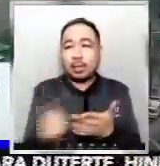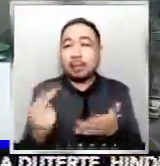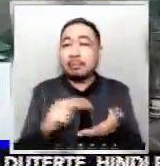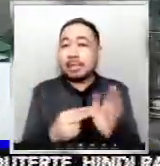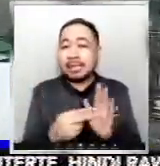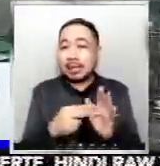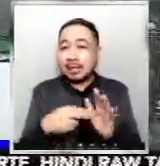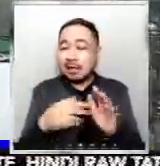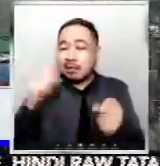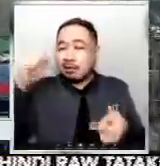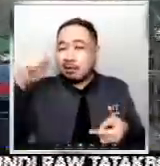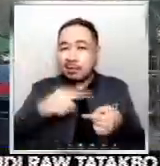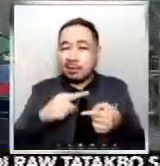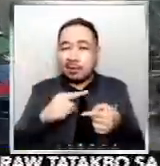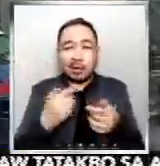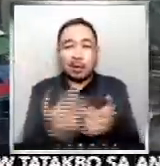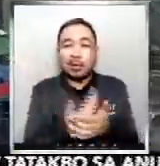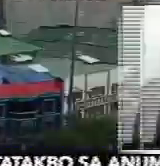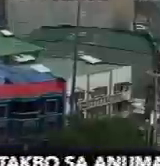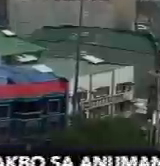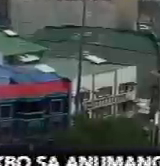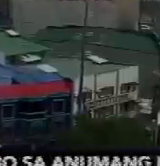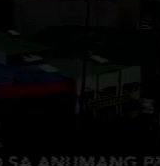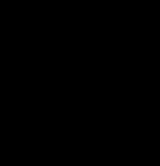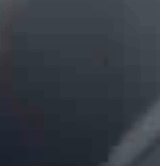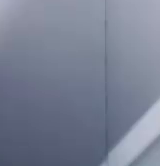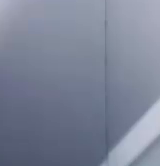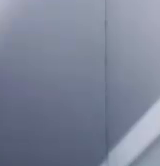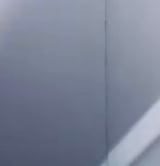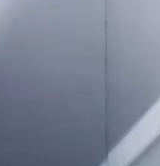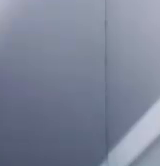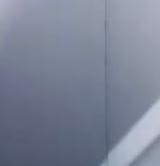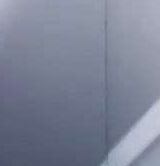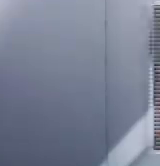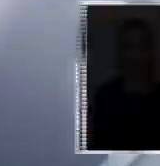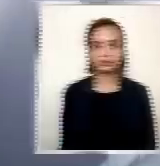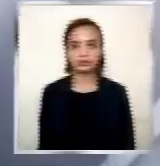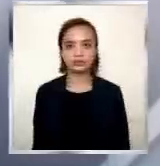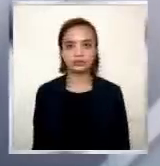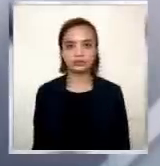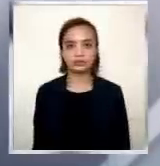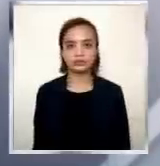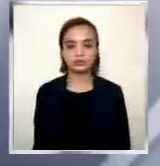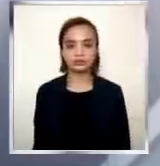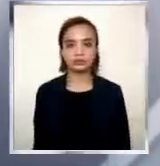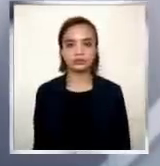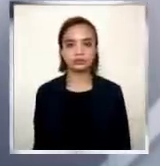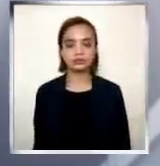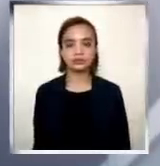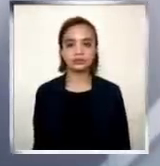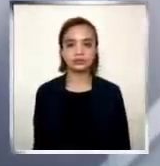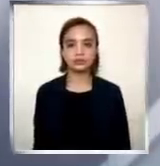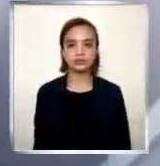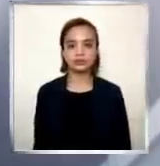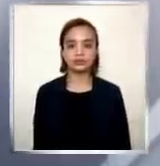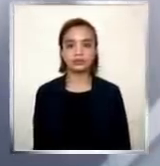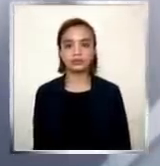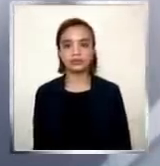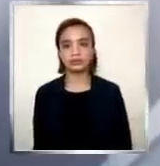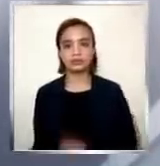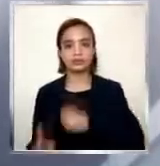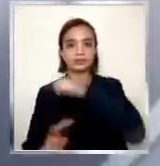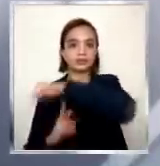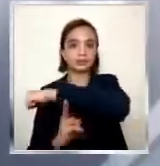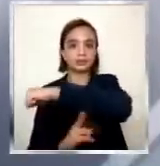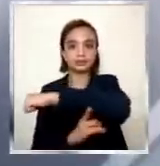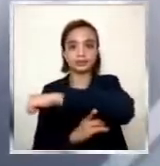kaso. Leah Alves, Nakatutok, 24 Oras. Nababahala ang mga tumatawid sa Filcoa sa Commonwealth